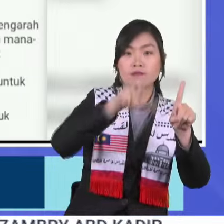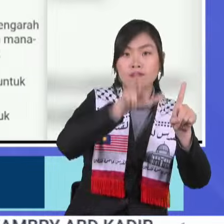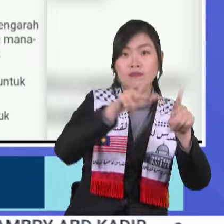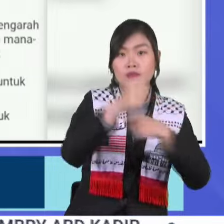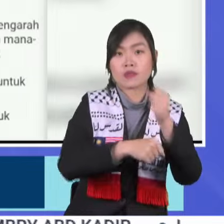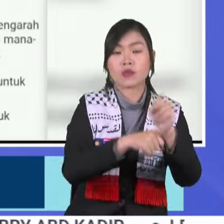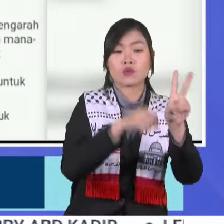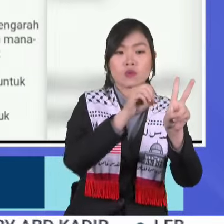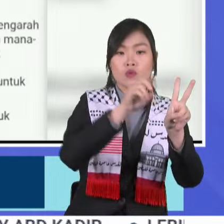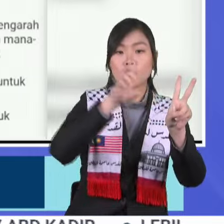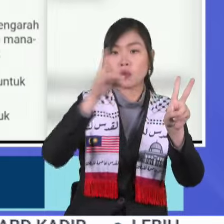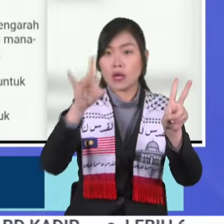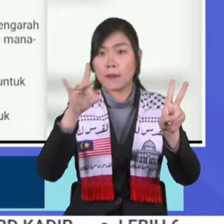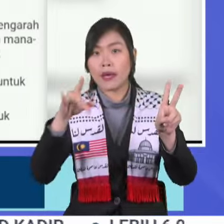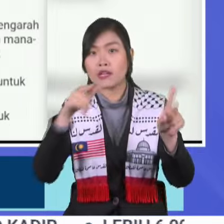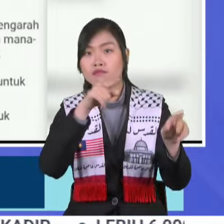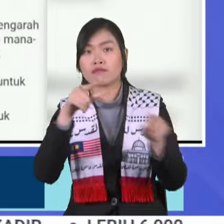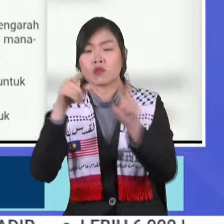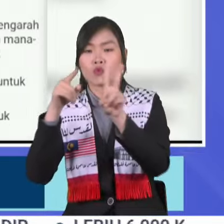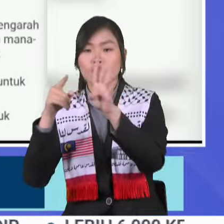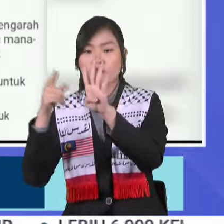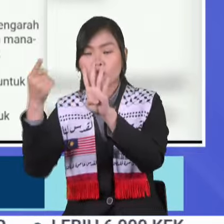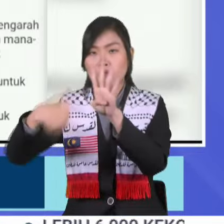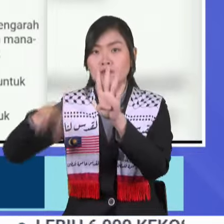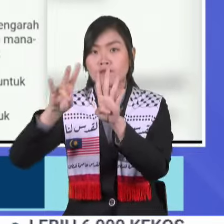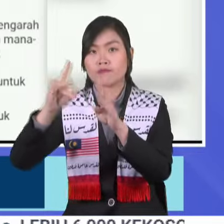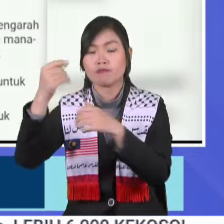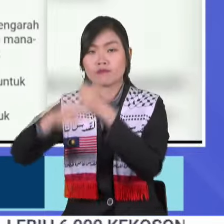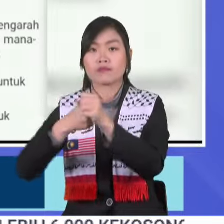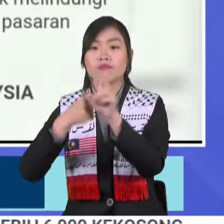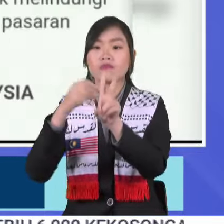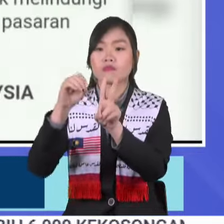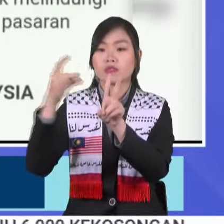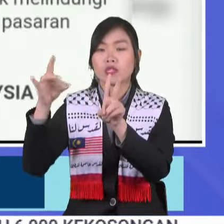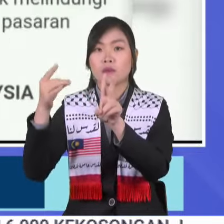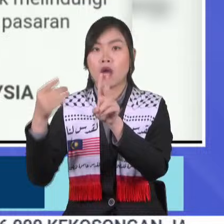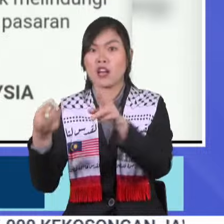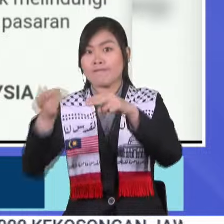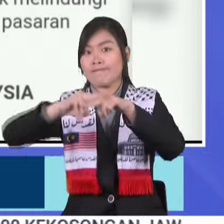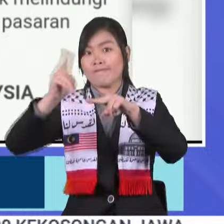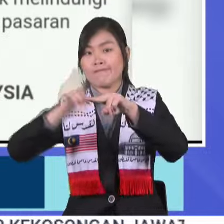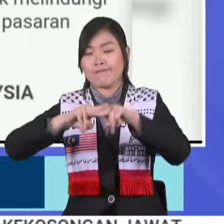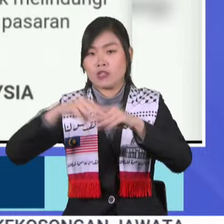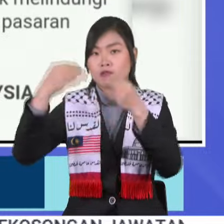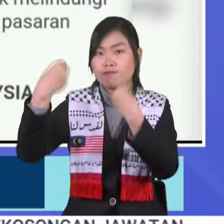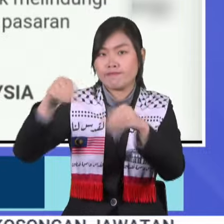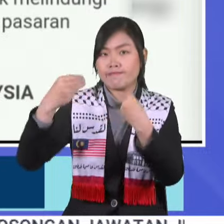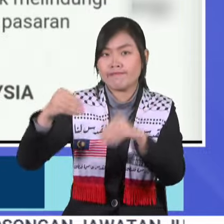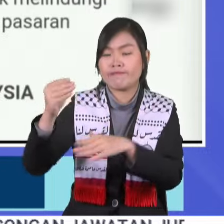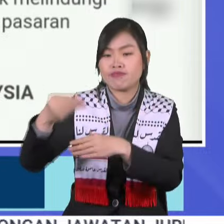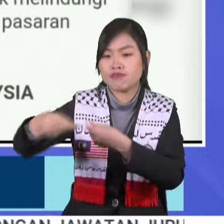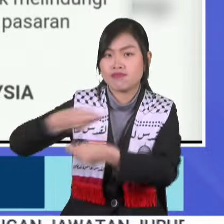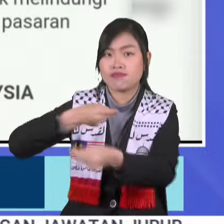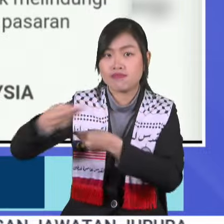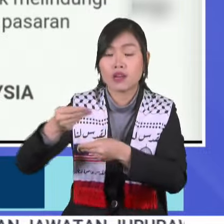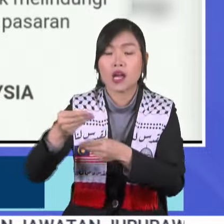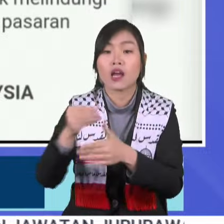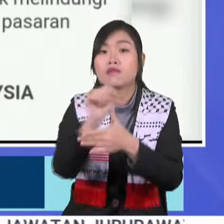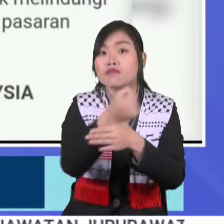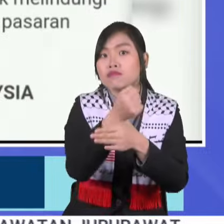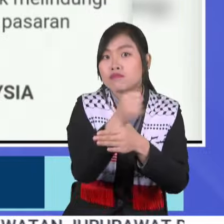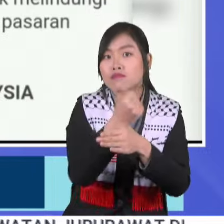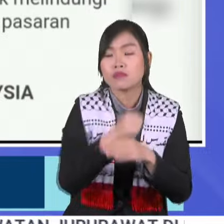dan 24 Julai 2018 dengan cara yang menyebabkan lonjakan dalam jumlah dagangan dan harga saham Shang. Beliau